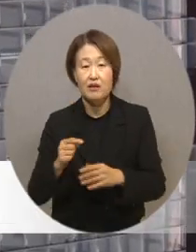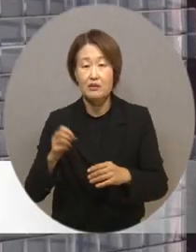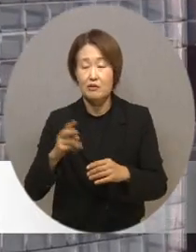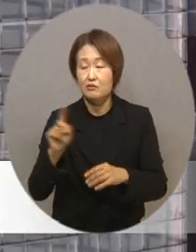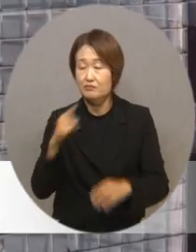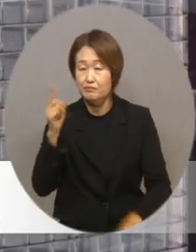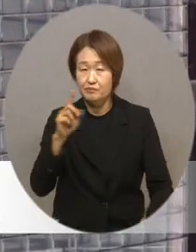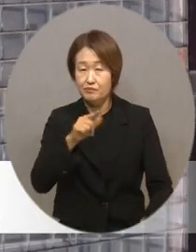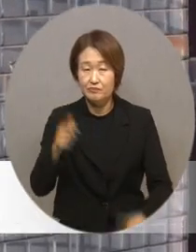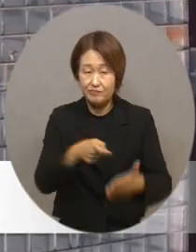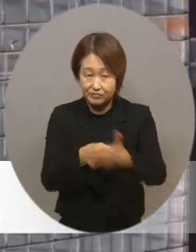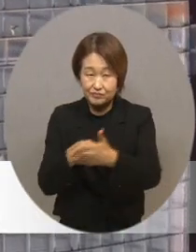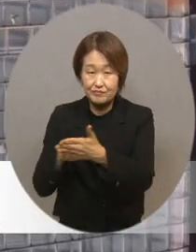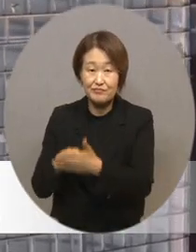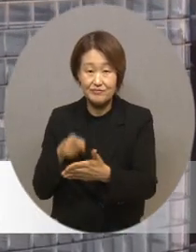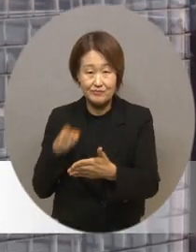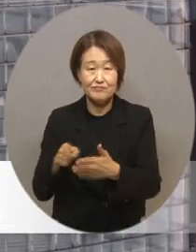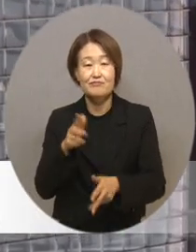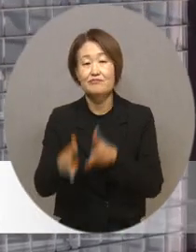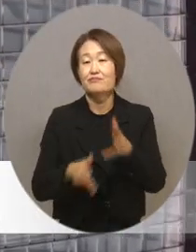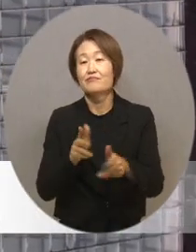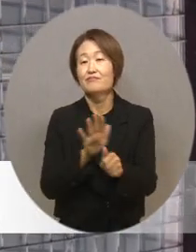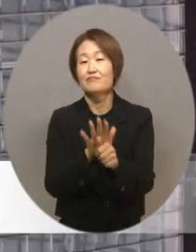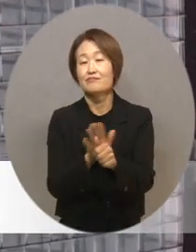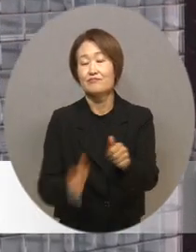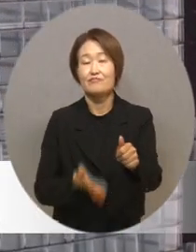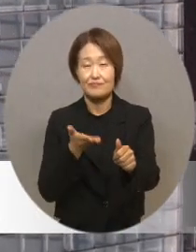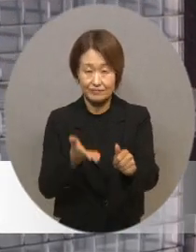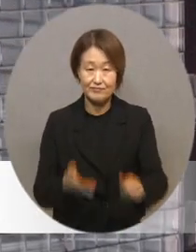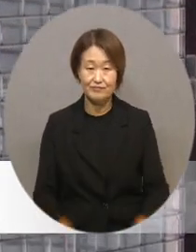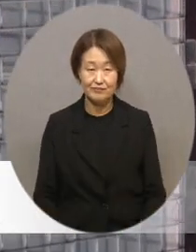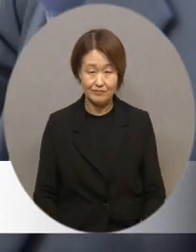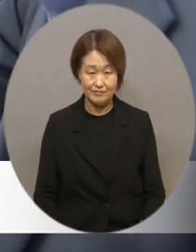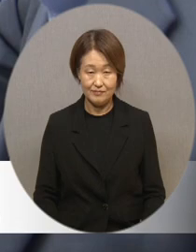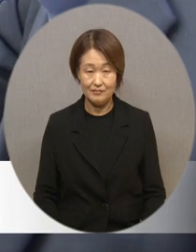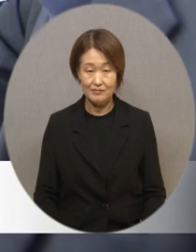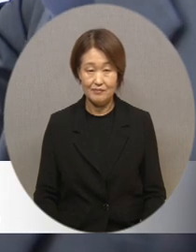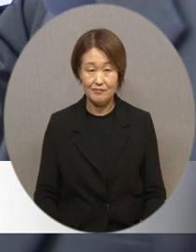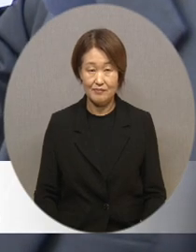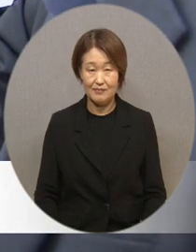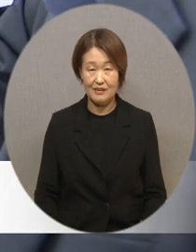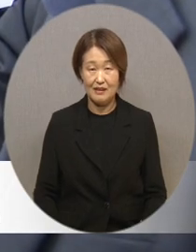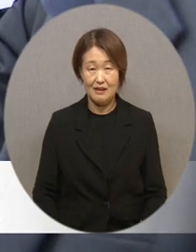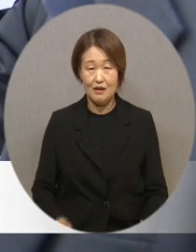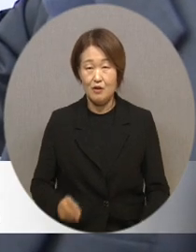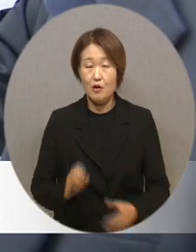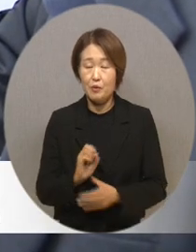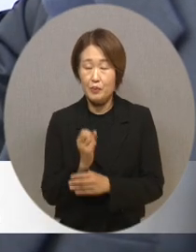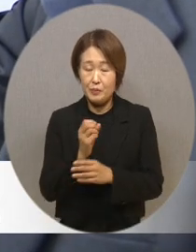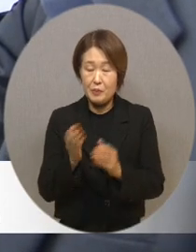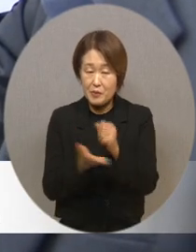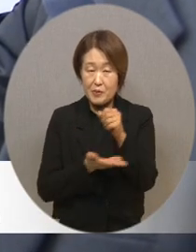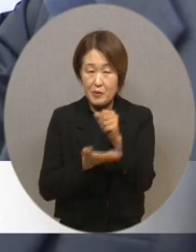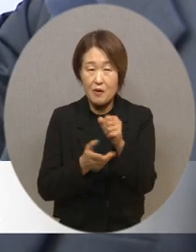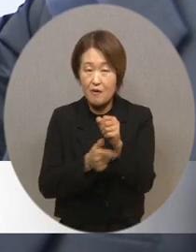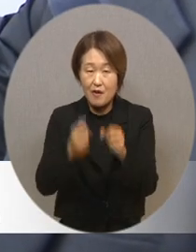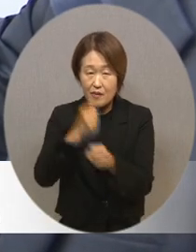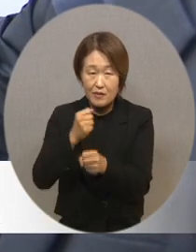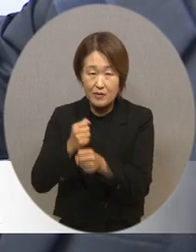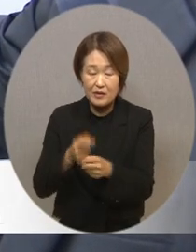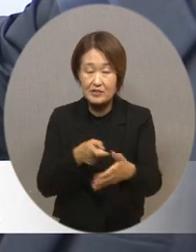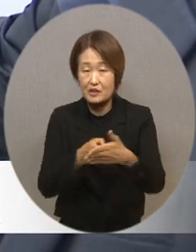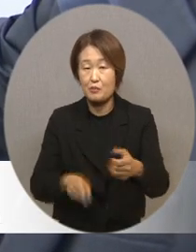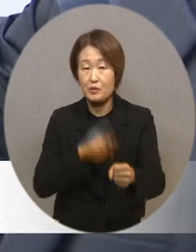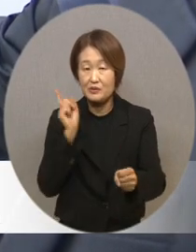절감 시설 및 신재생 에너지 시설 사업에 지원을 나섰습니다. 생산비 절감을 통해 농가 소득을 높이기 위한